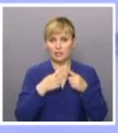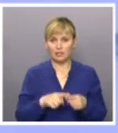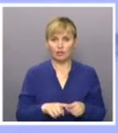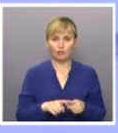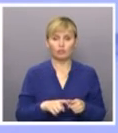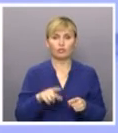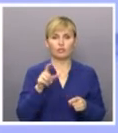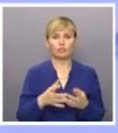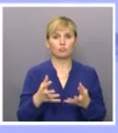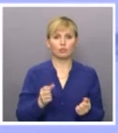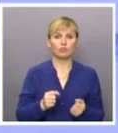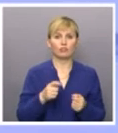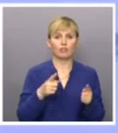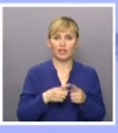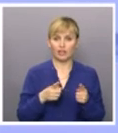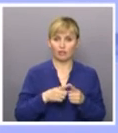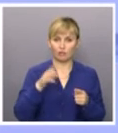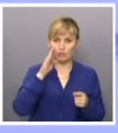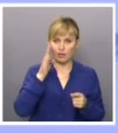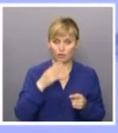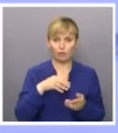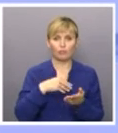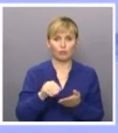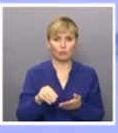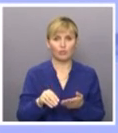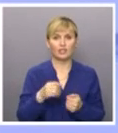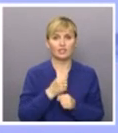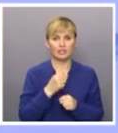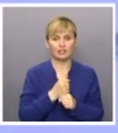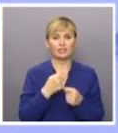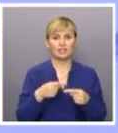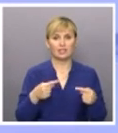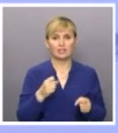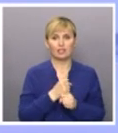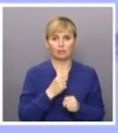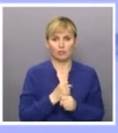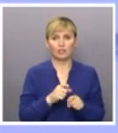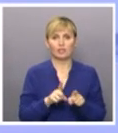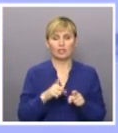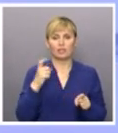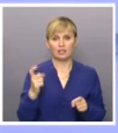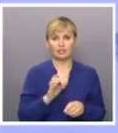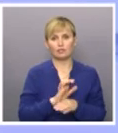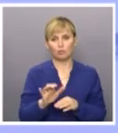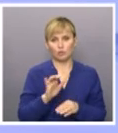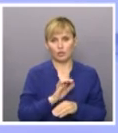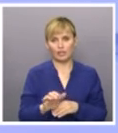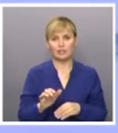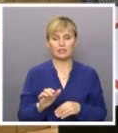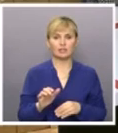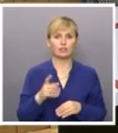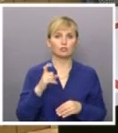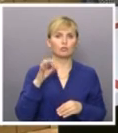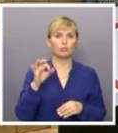есть человек берет в аренду водоем, покупает мальков, там, делает мелиоративные работы, на таких хозяйствах допускается